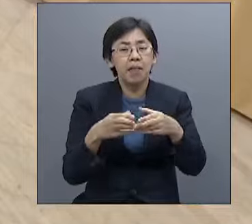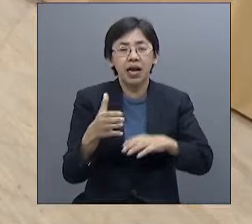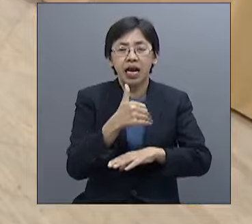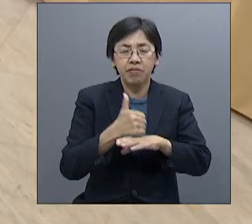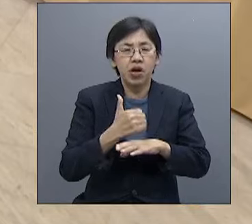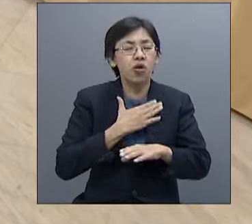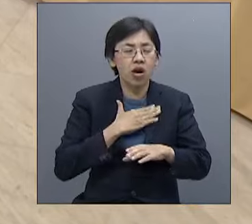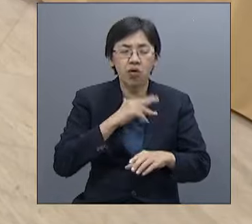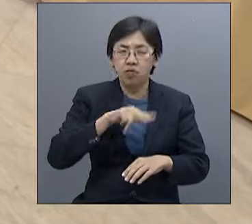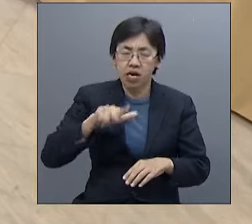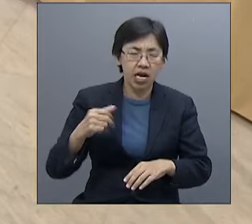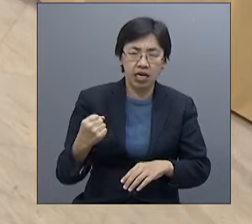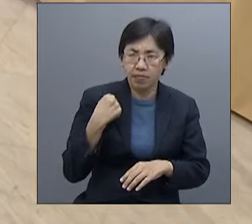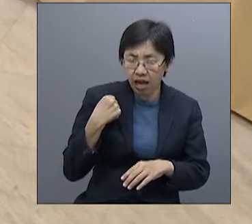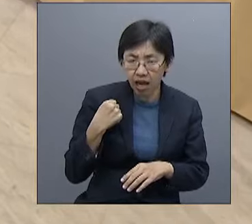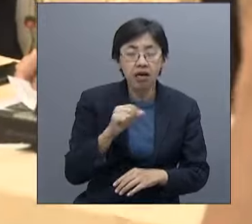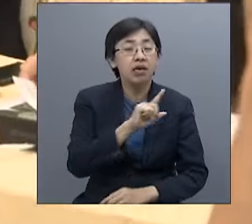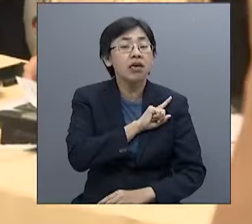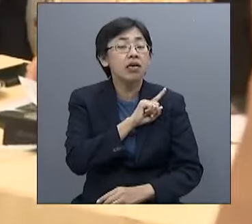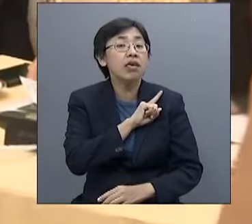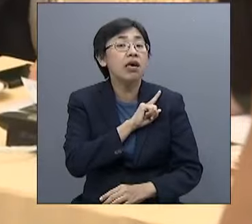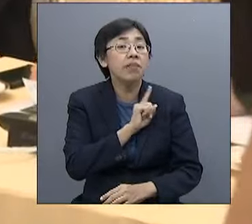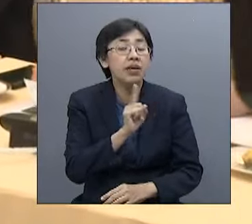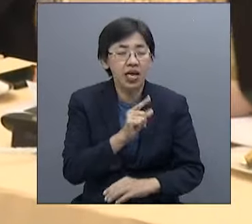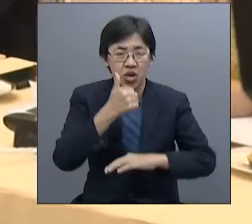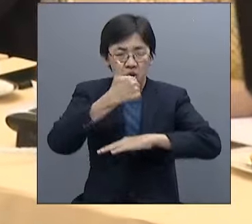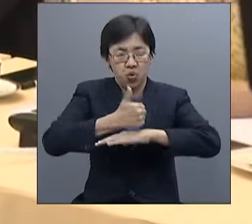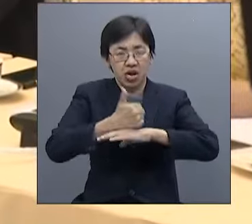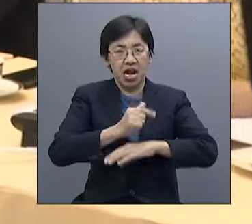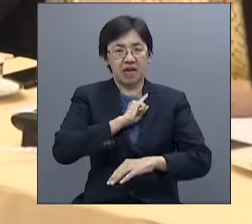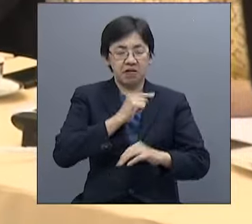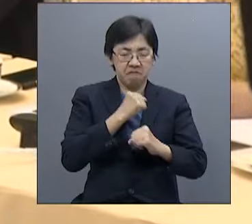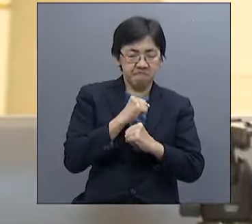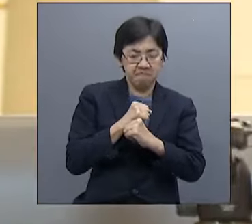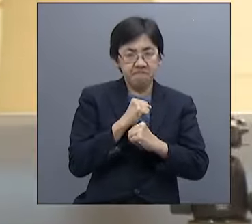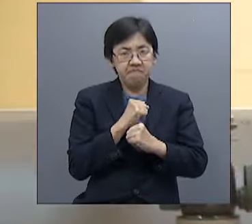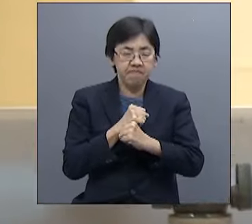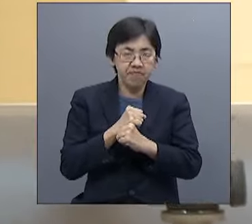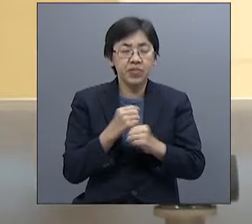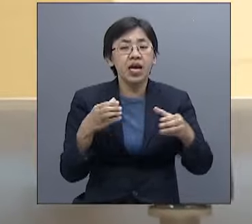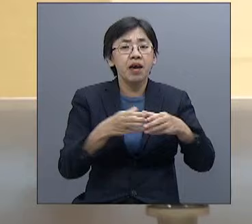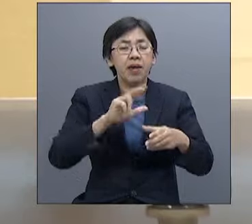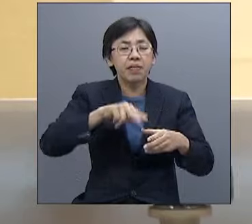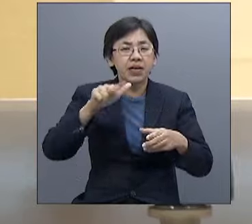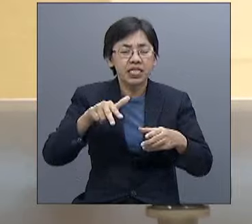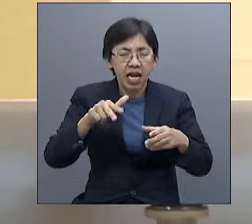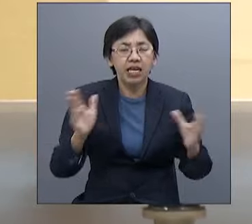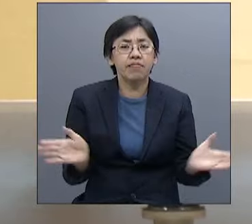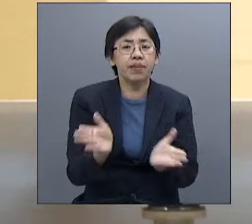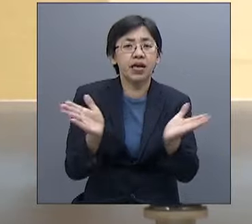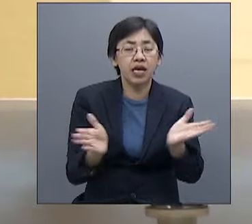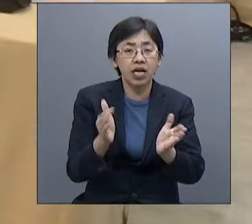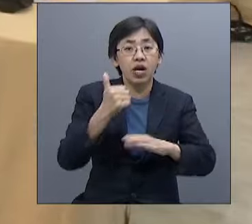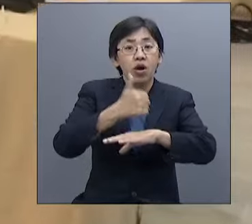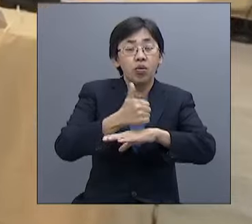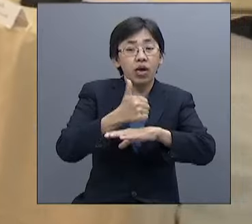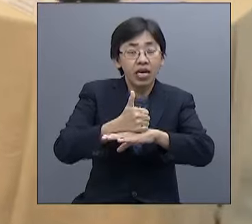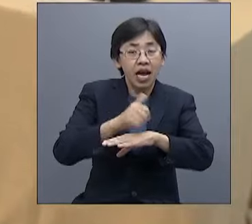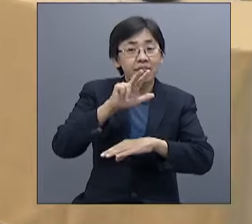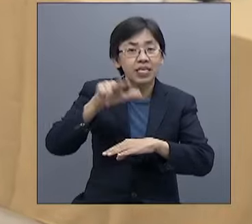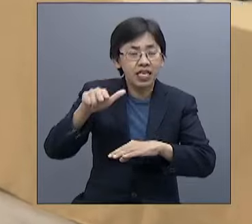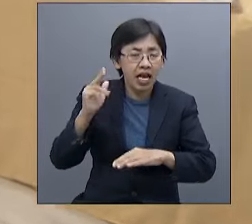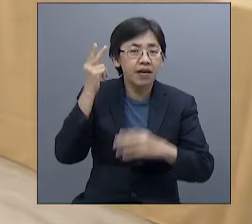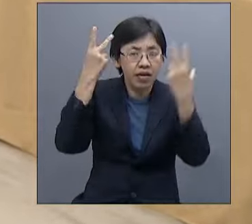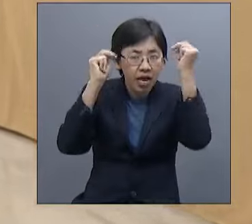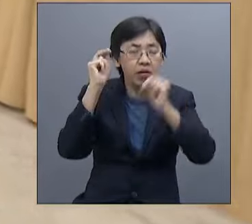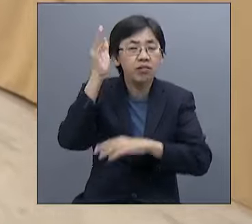งโดยภารกิจของพรรคคือภารกิจของหัวหน้าก่อนยอมรับว่าพรรคพร้อมผลักดันหัวหน้าพรรคเป็นนายกคนต่อไ